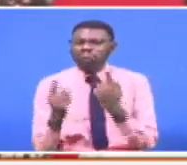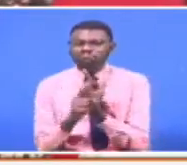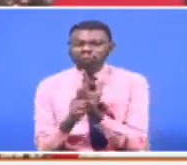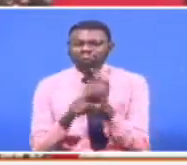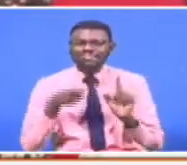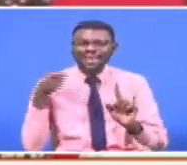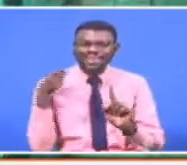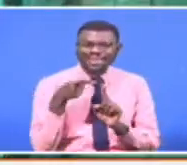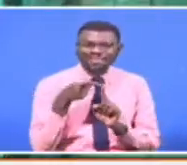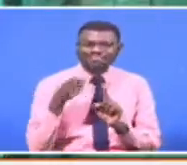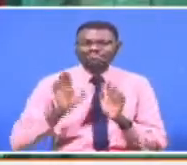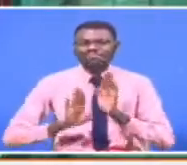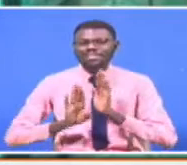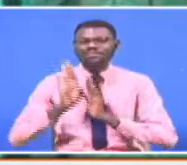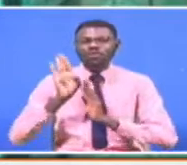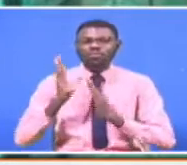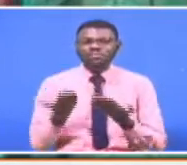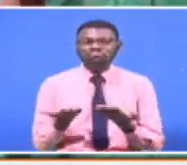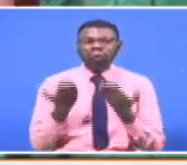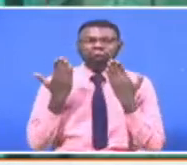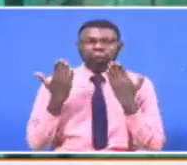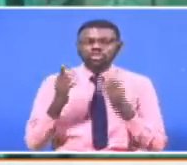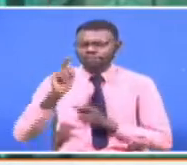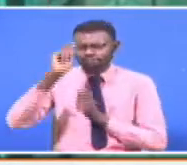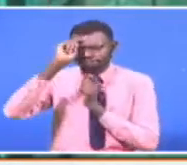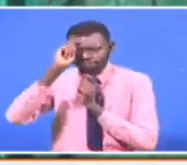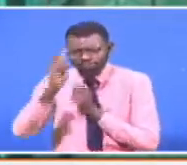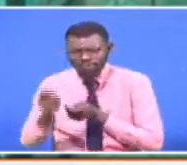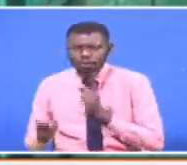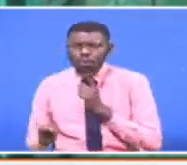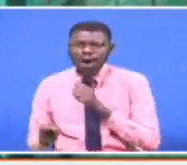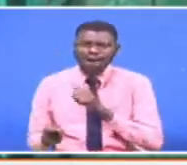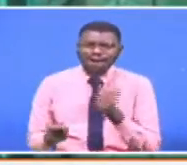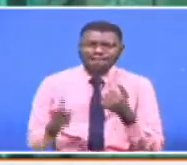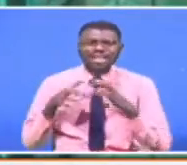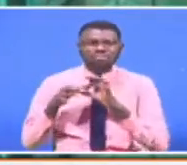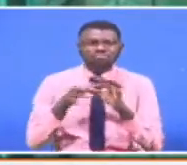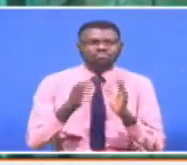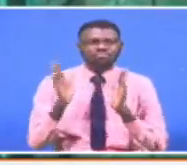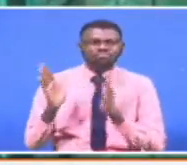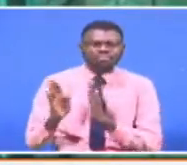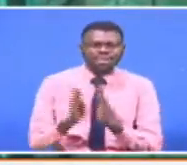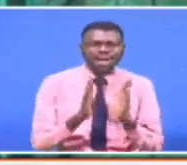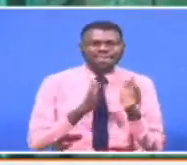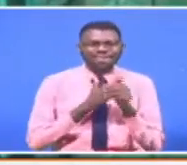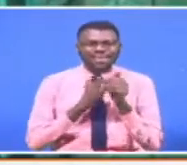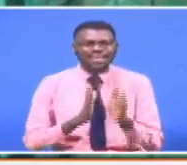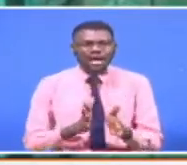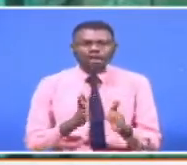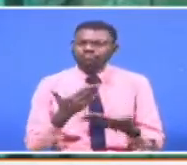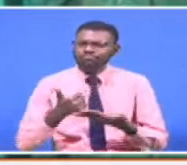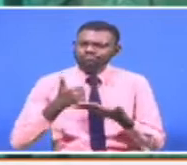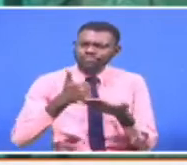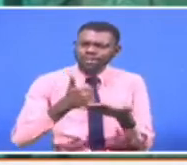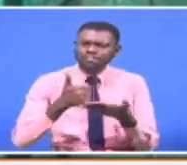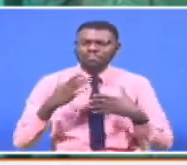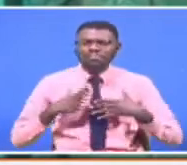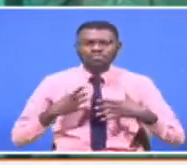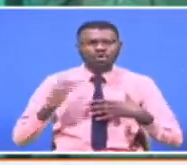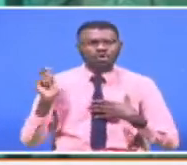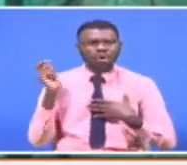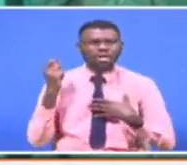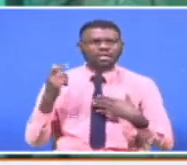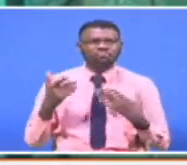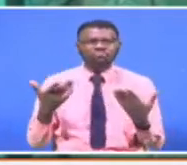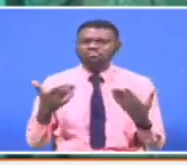kustawisha maendeleo nchini. Wacha tuheshimiane, tushirikiane, tupange mambo ya viongozi hawa, ya wananchi hawa. Mambo